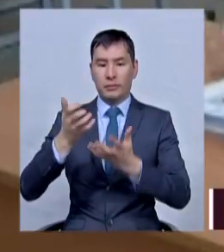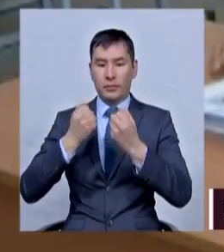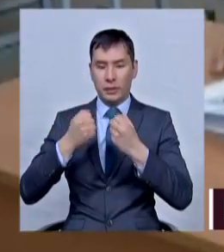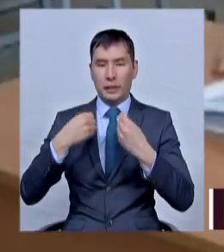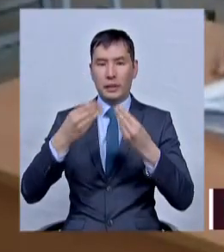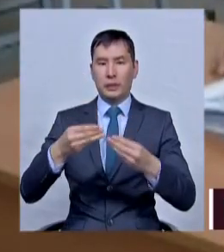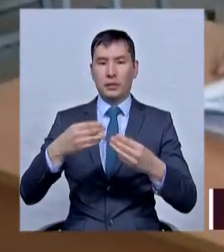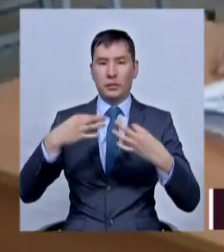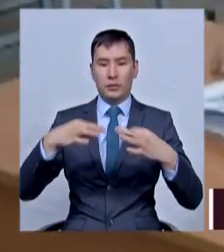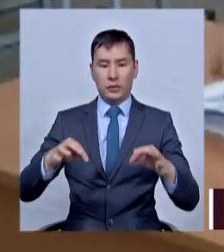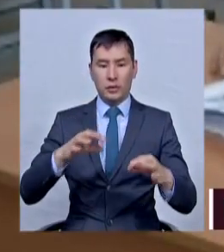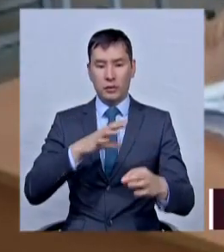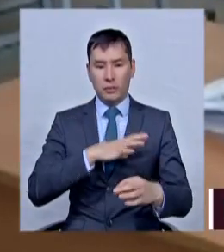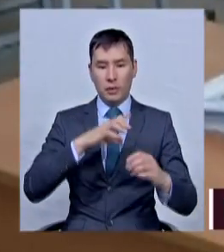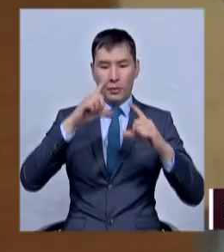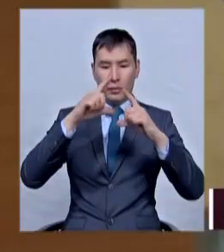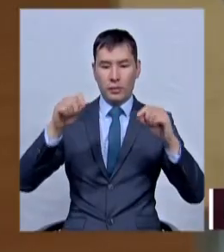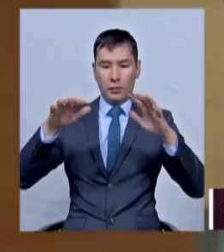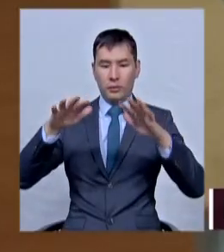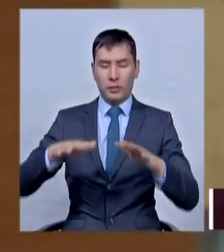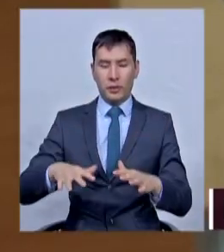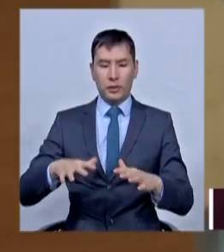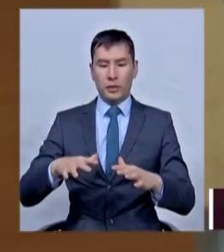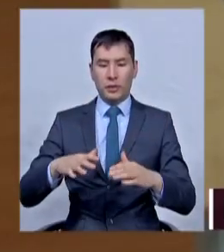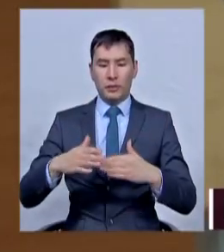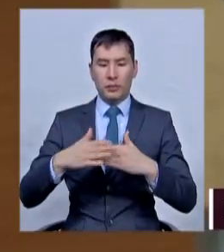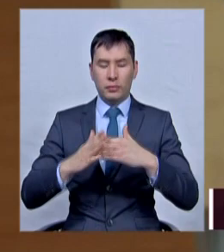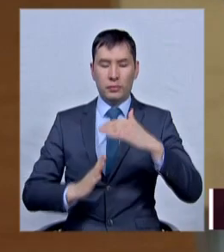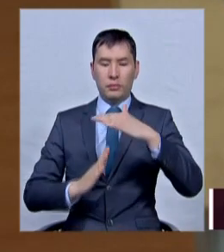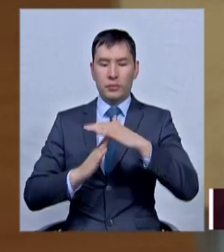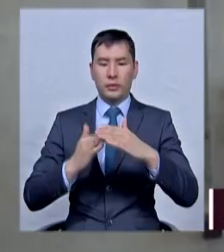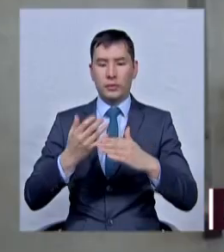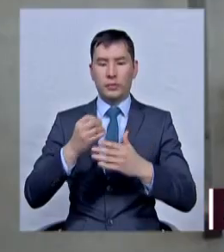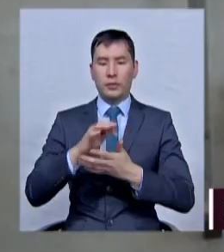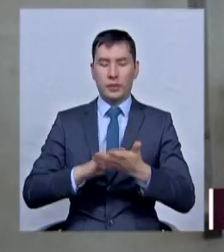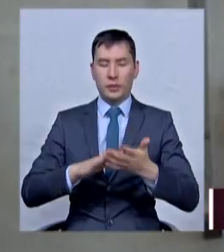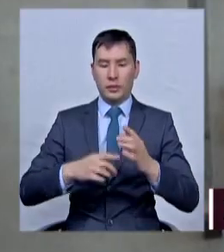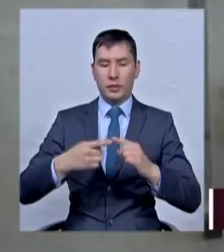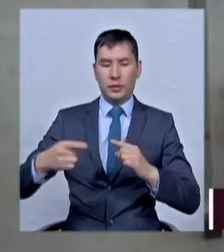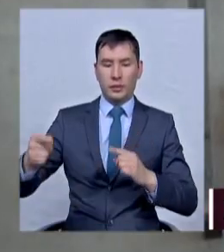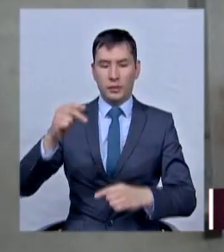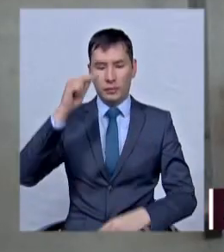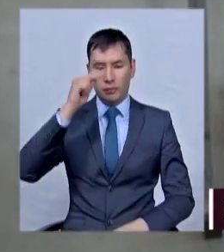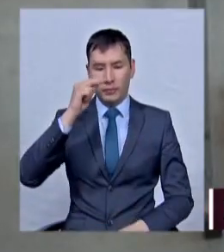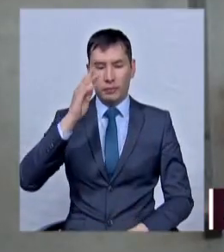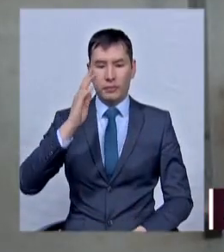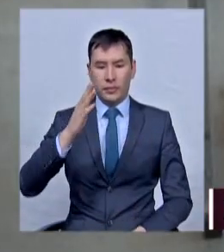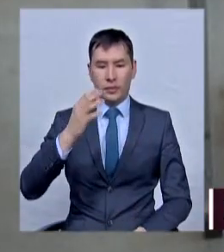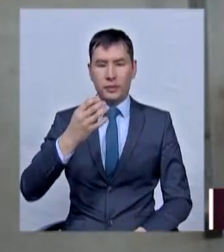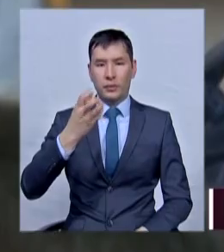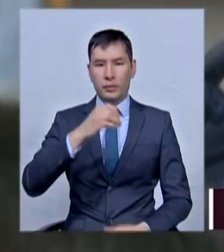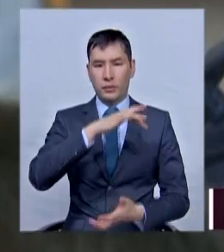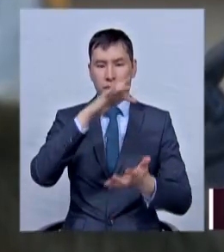берілген. Яғни бұдан былай мектептерде 300 орынға дейін балалар оқуын жалғастыра алады. Сондай-ақ ол Нұр-Сұлтанда тағы бір